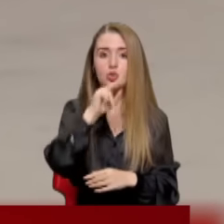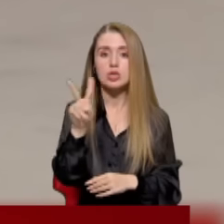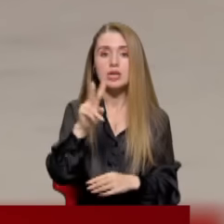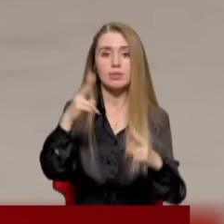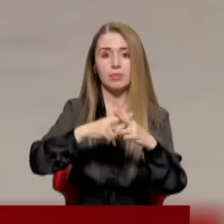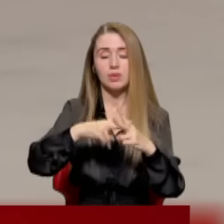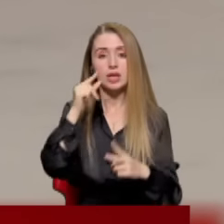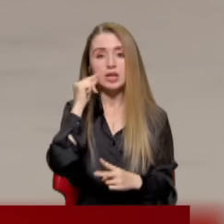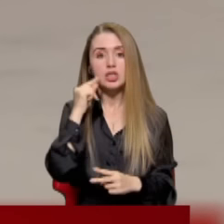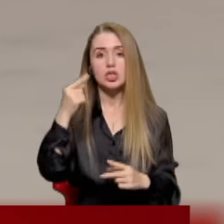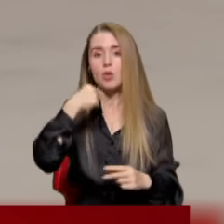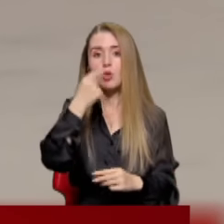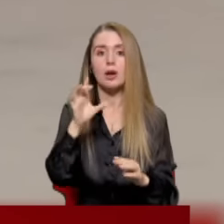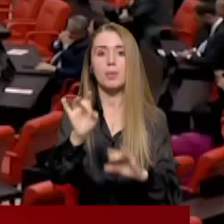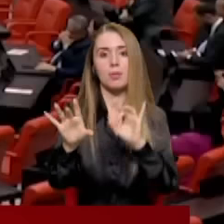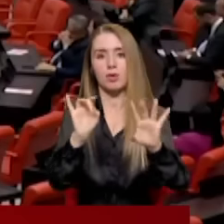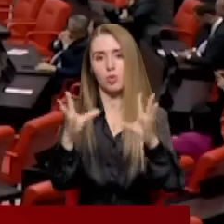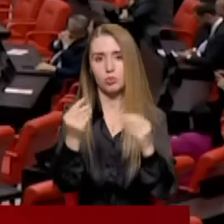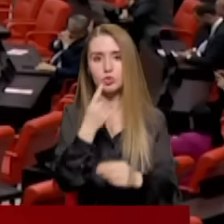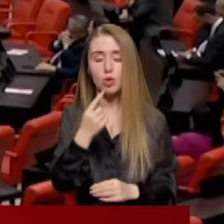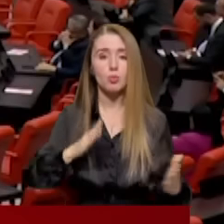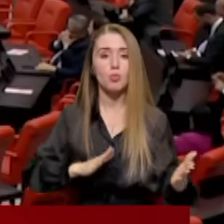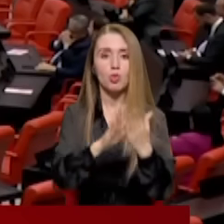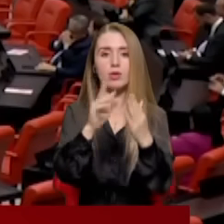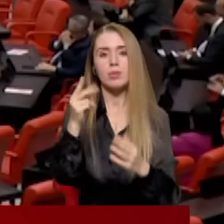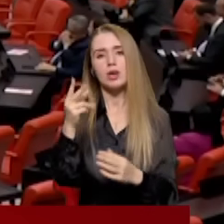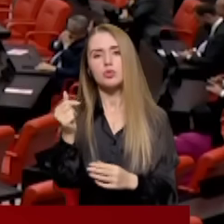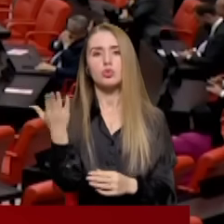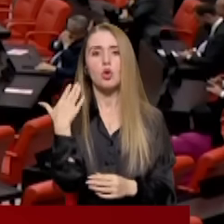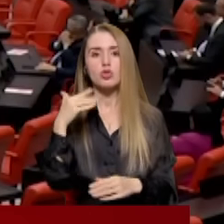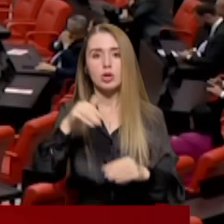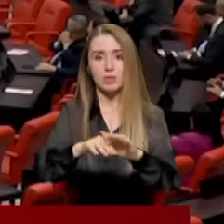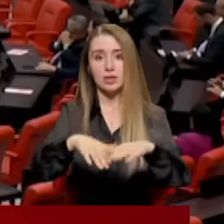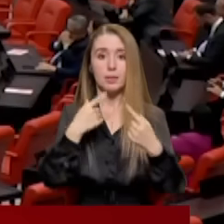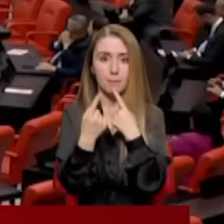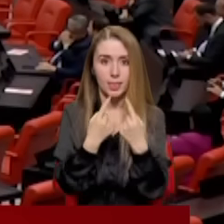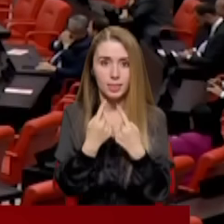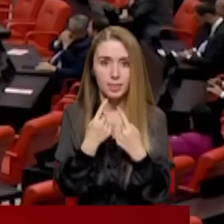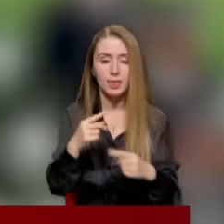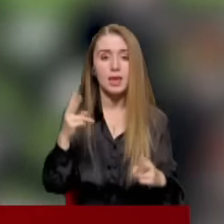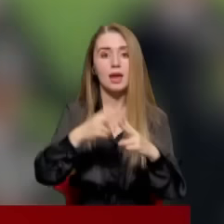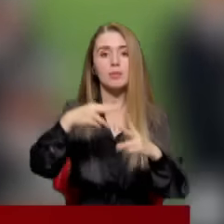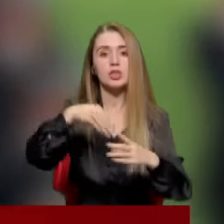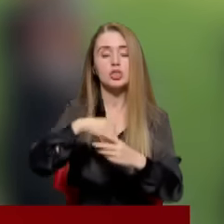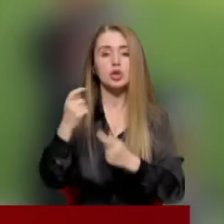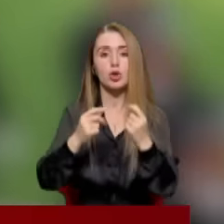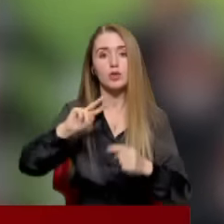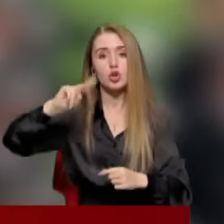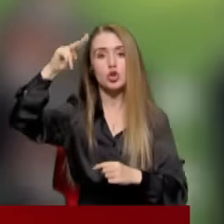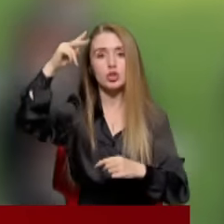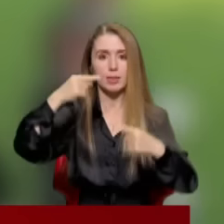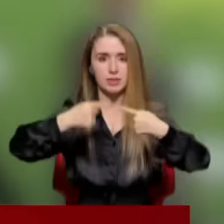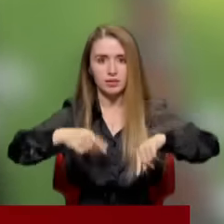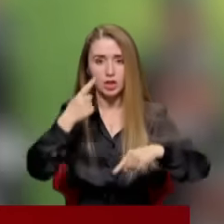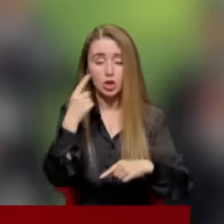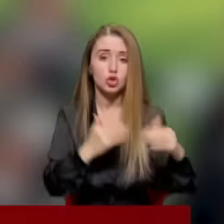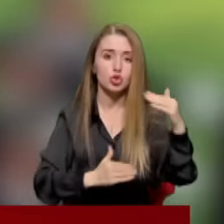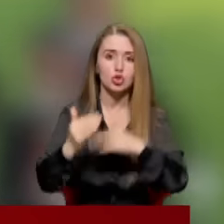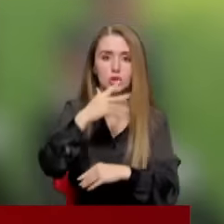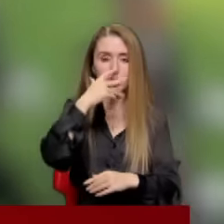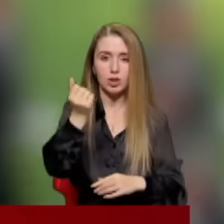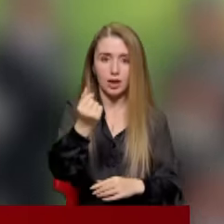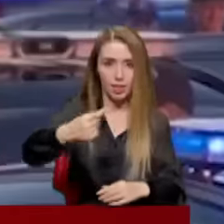mensubu mülakatta elenmiş diyor. Muhalefet birkaç gün önce mecliste gündeme getirmişti. Emniyette görevde yükselme sınavında en yüksek